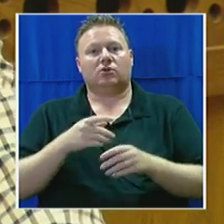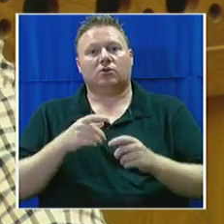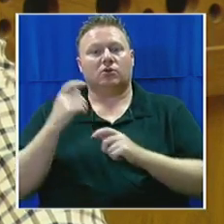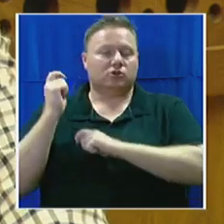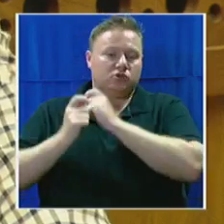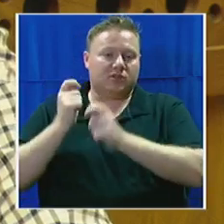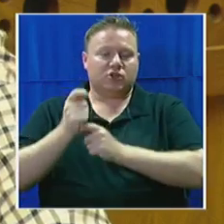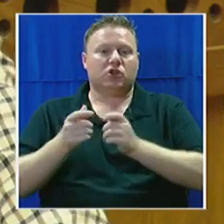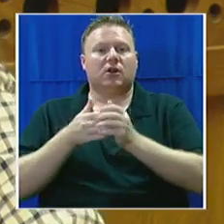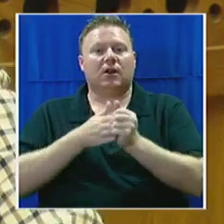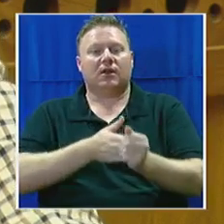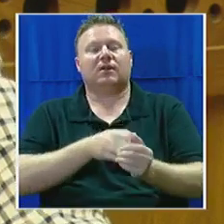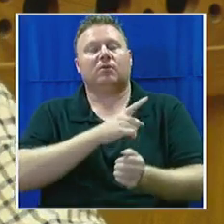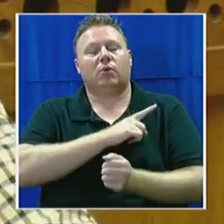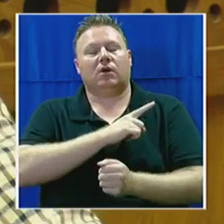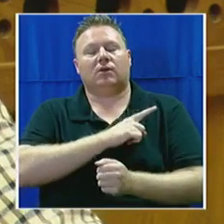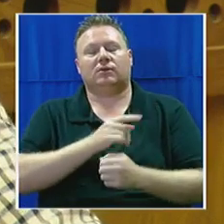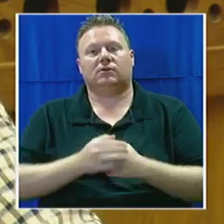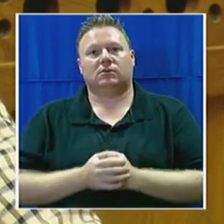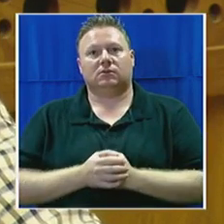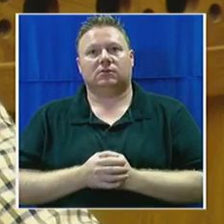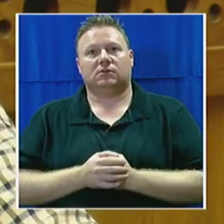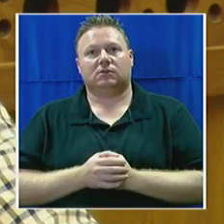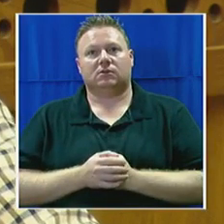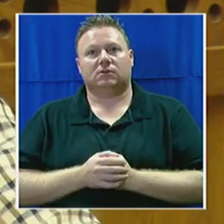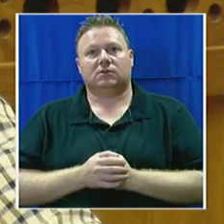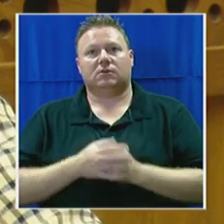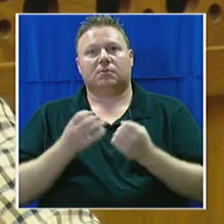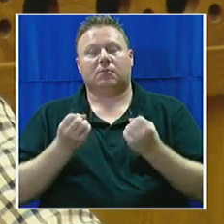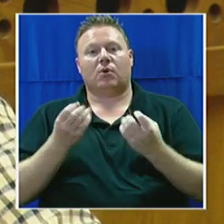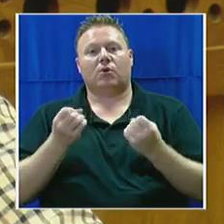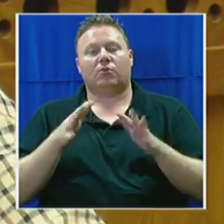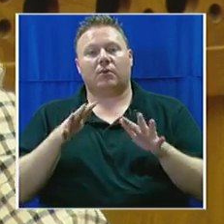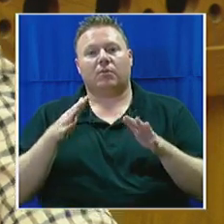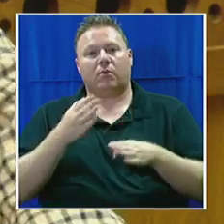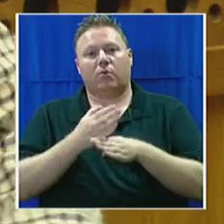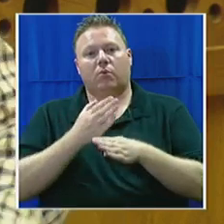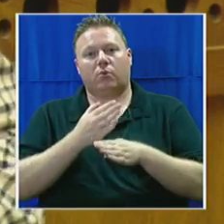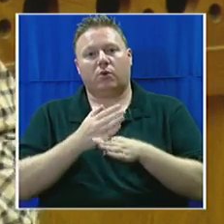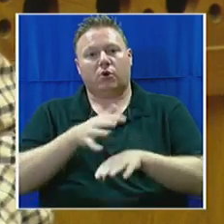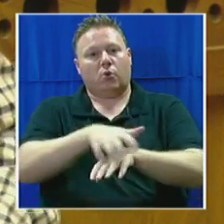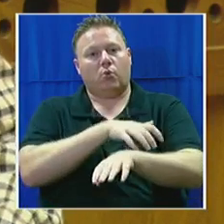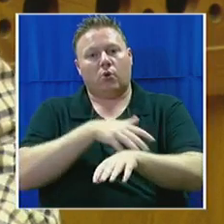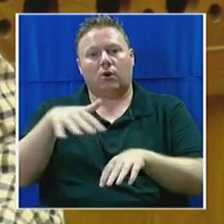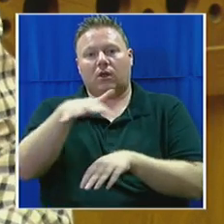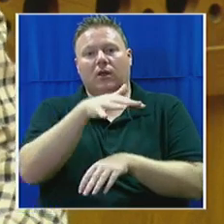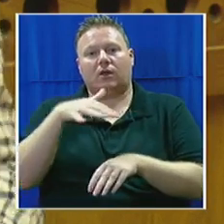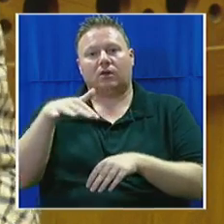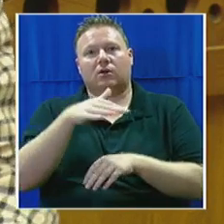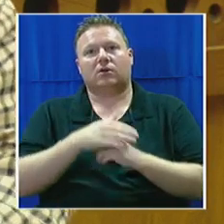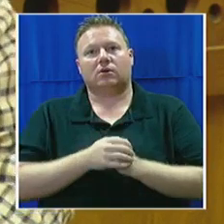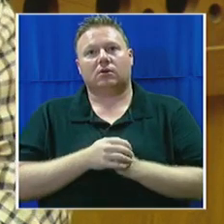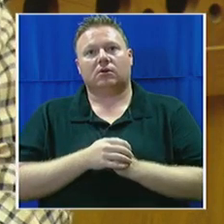njengoba abantu abaningi abasizabelweni bakhe ezindaweni zobuholi